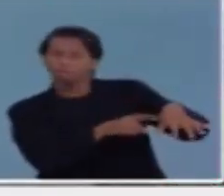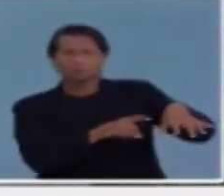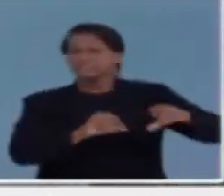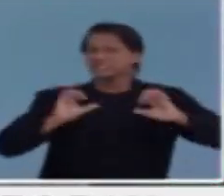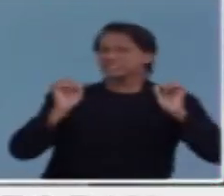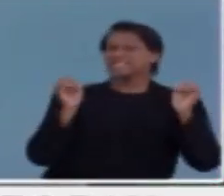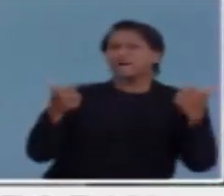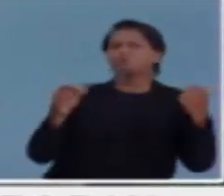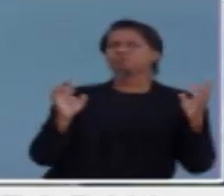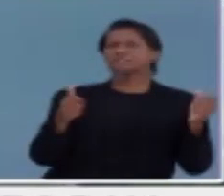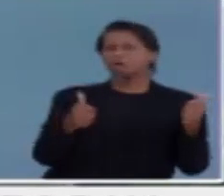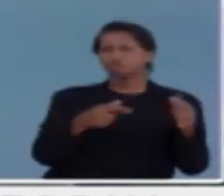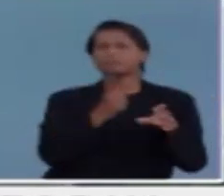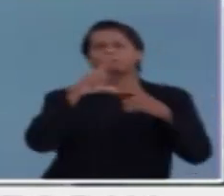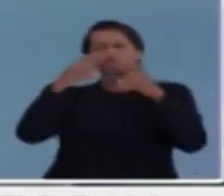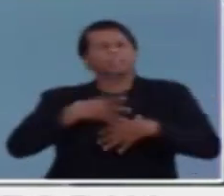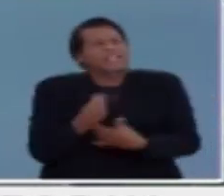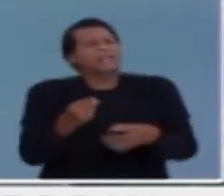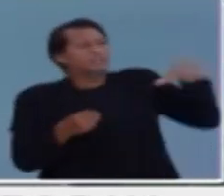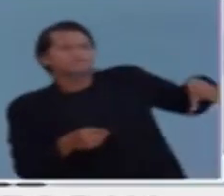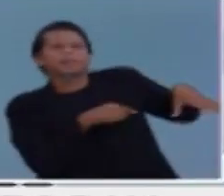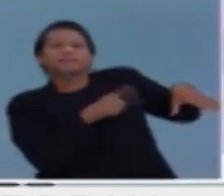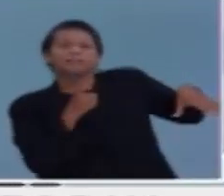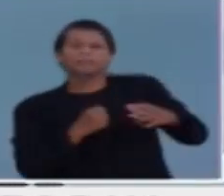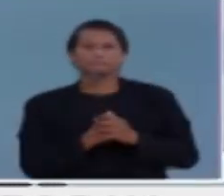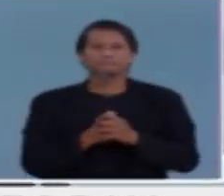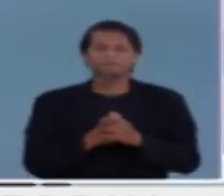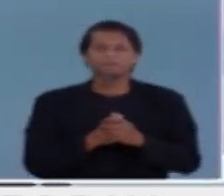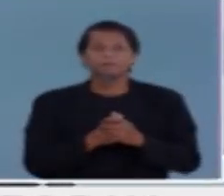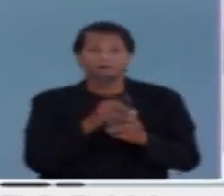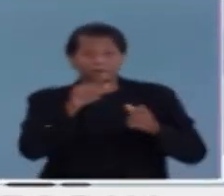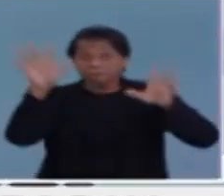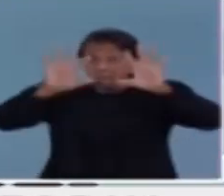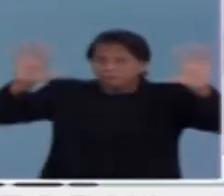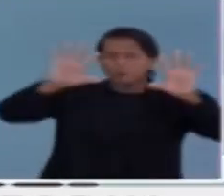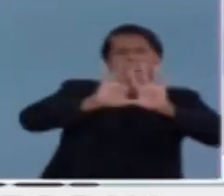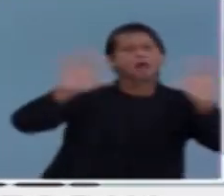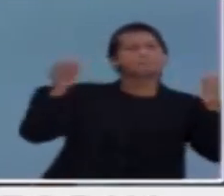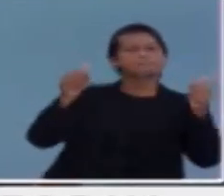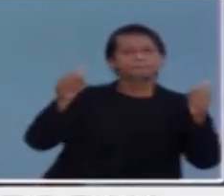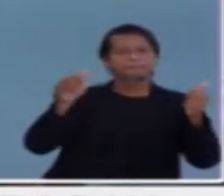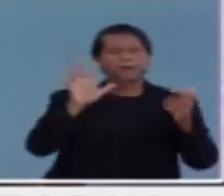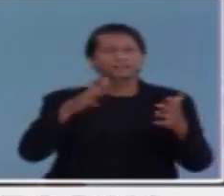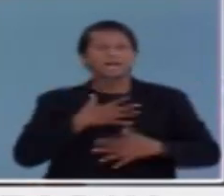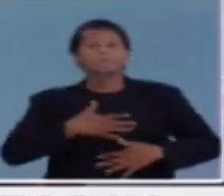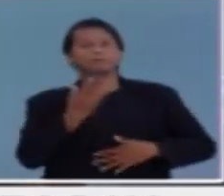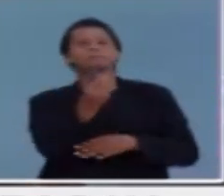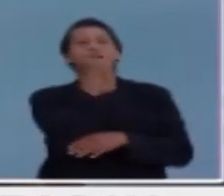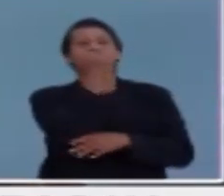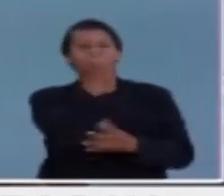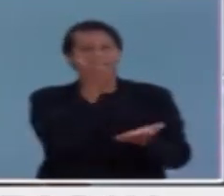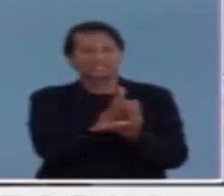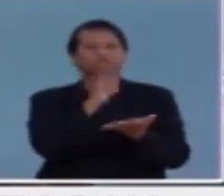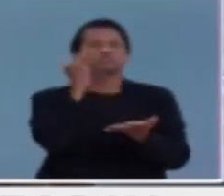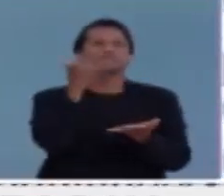menarik. Tidak hanya dimanjakan dengan pemandangan alam, pengunjung juga dapat menikmati aneka kuliner dan juga menikmati kota